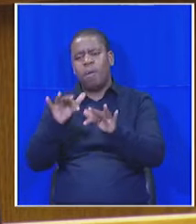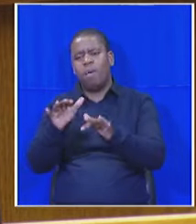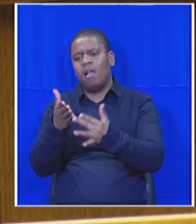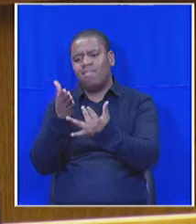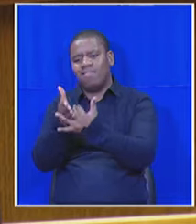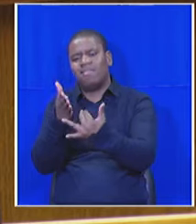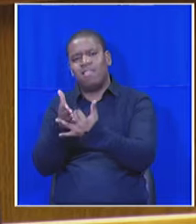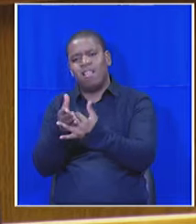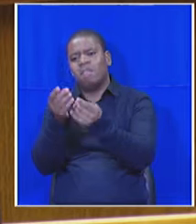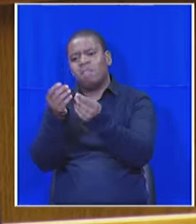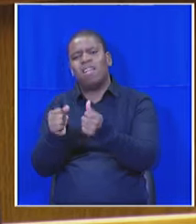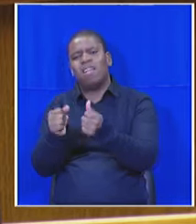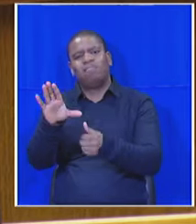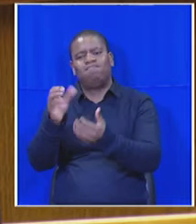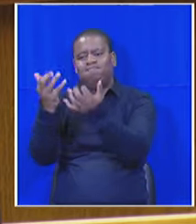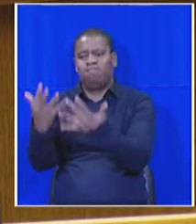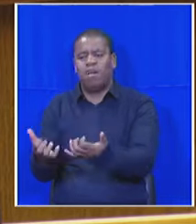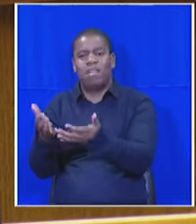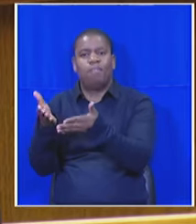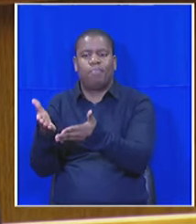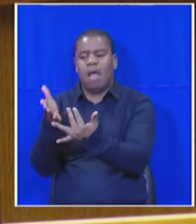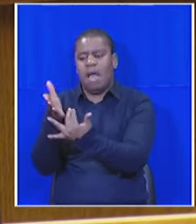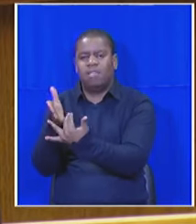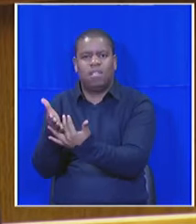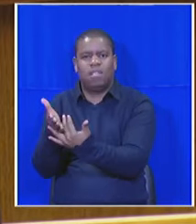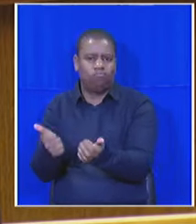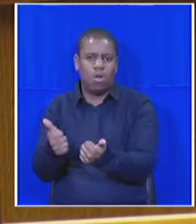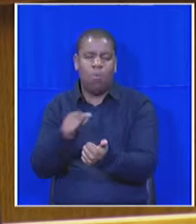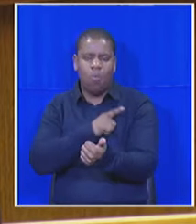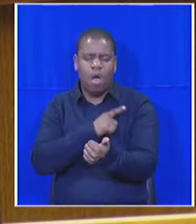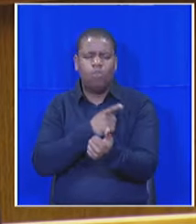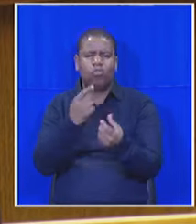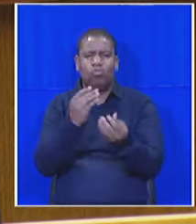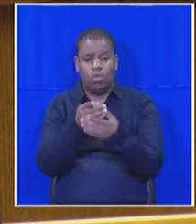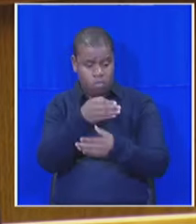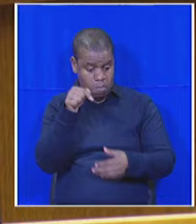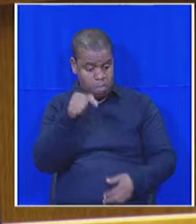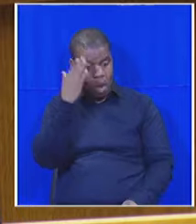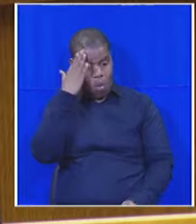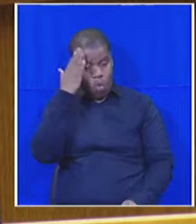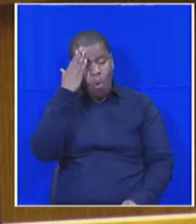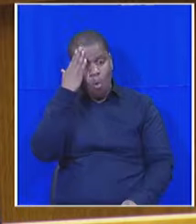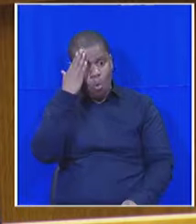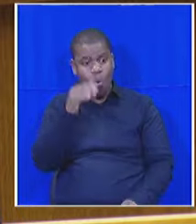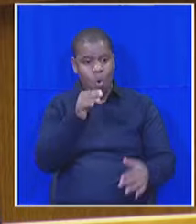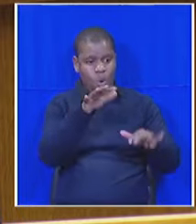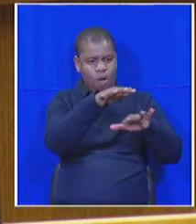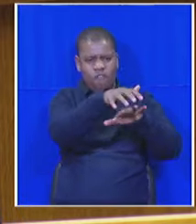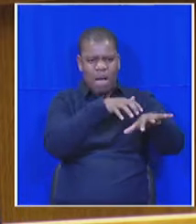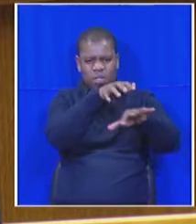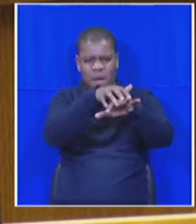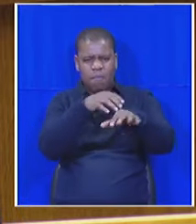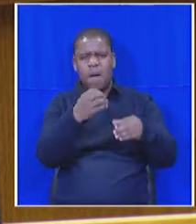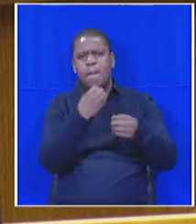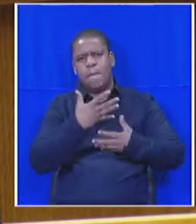kunciphe nabafazi abasebenza ezifama zawo. Yiyo ke loo nto ingathi xa bethe banemali abayinikwayo